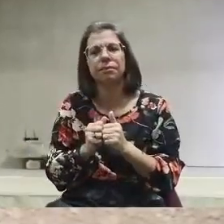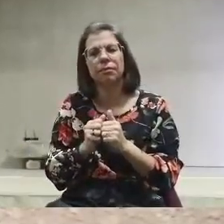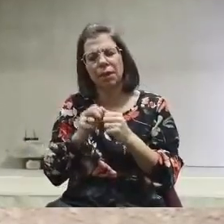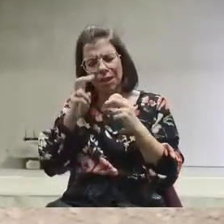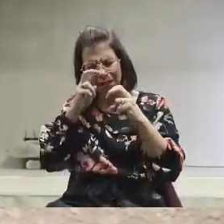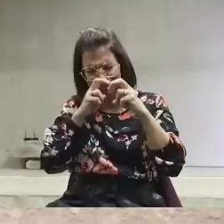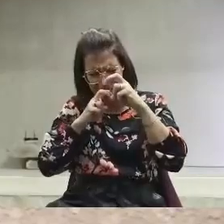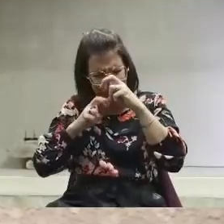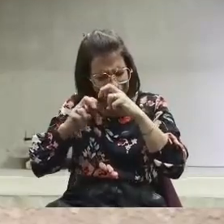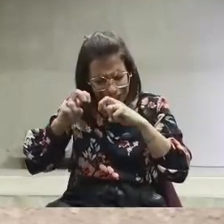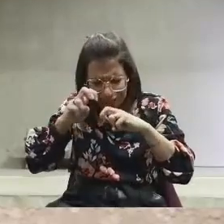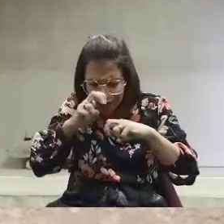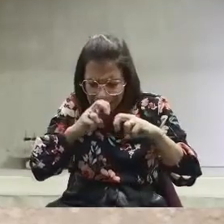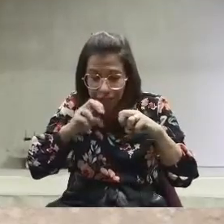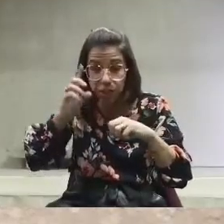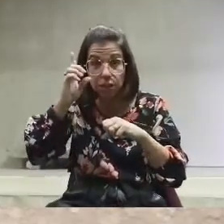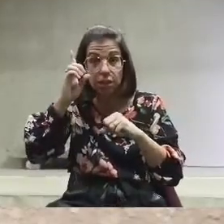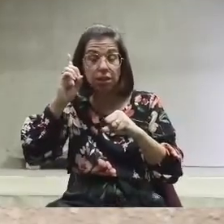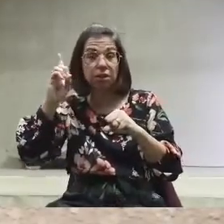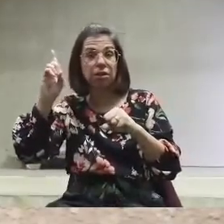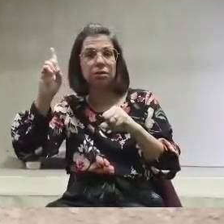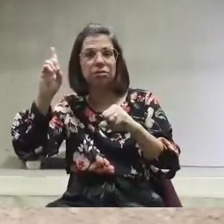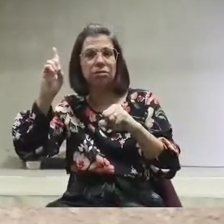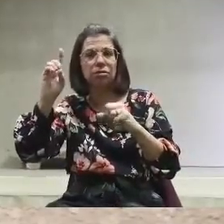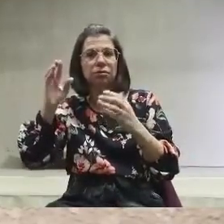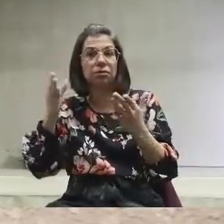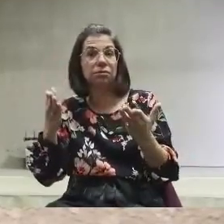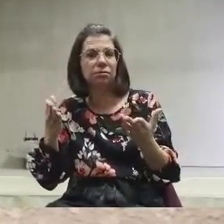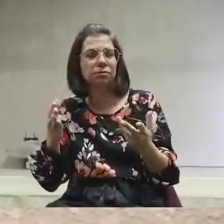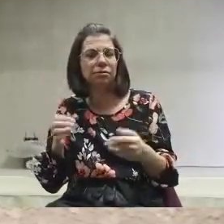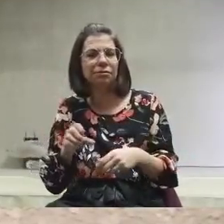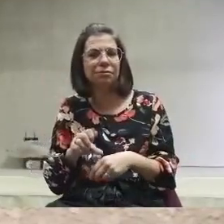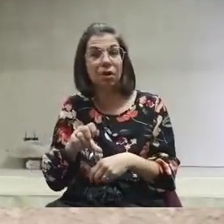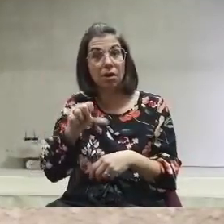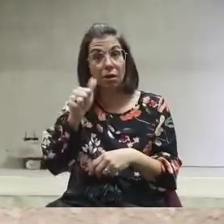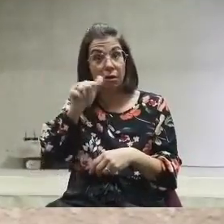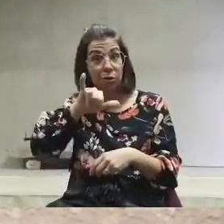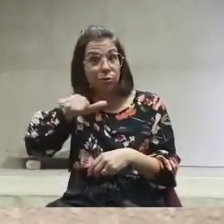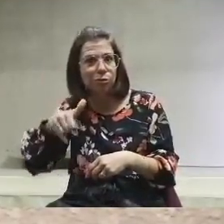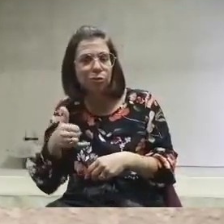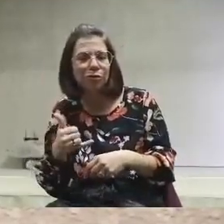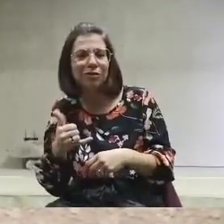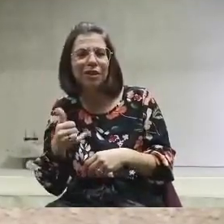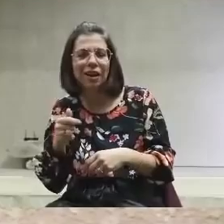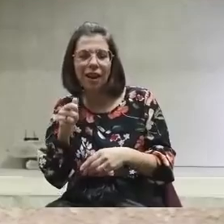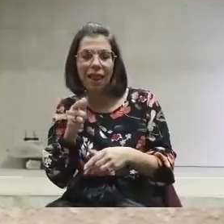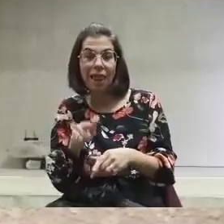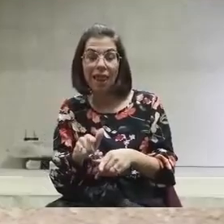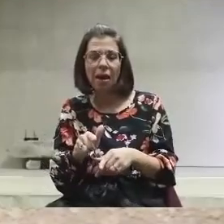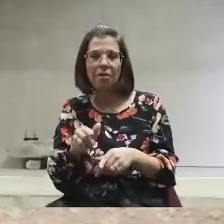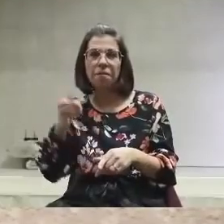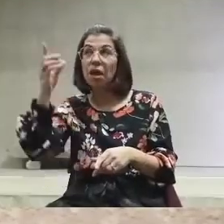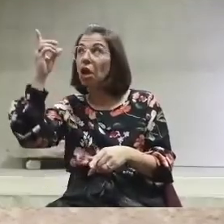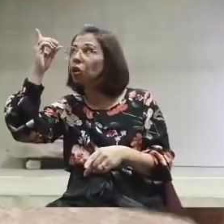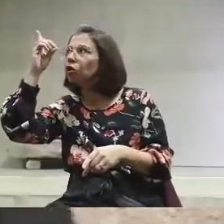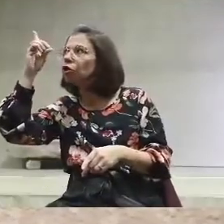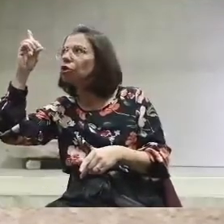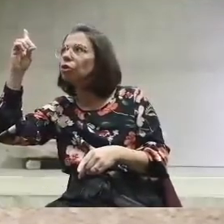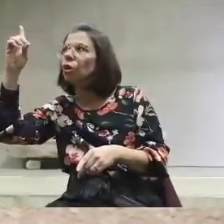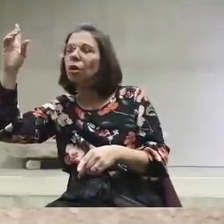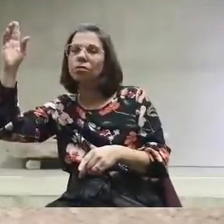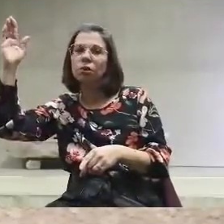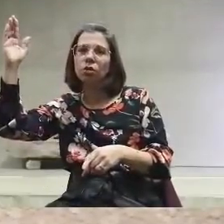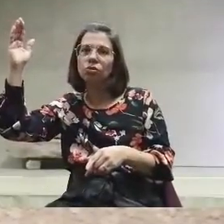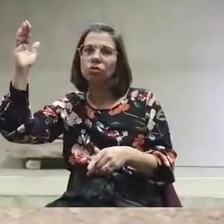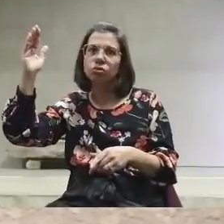cherché Dieu. Puis un jour, le Seigneur l'a visité. Il savait qu'il s'était passé quelque chose. Il est descendu, il a fait tous les examens,